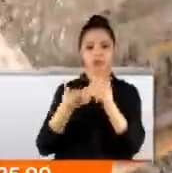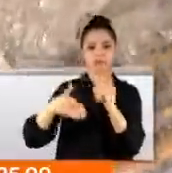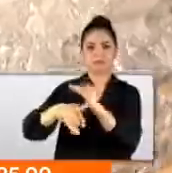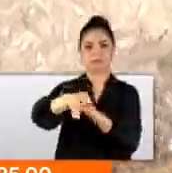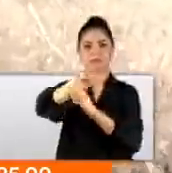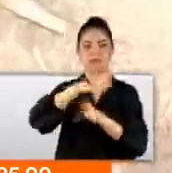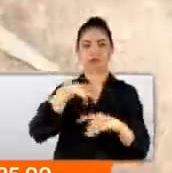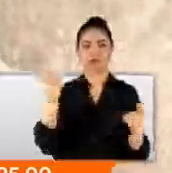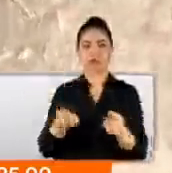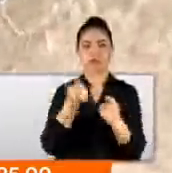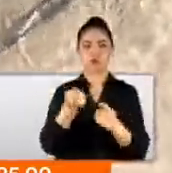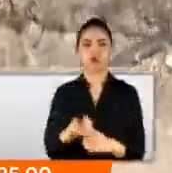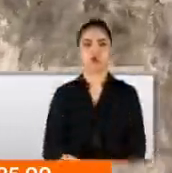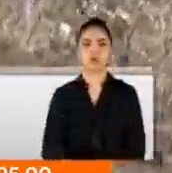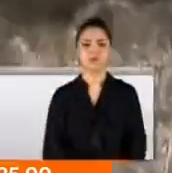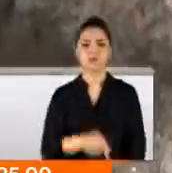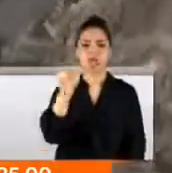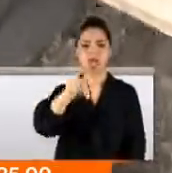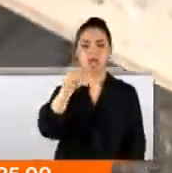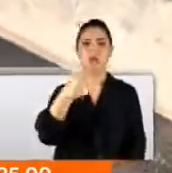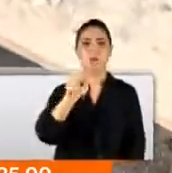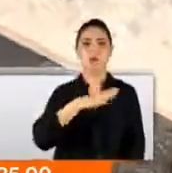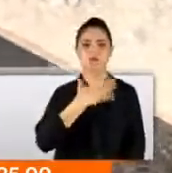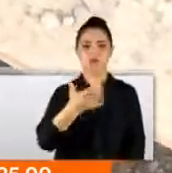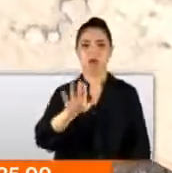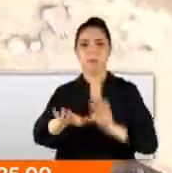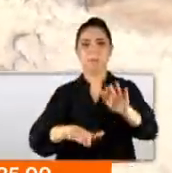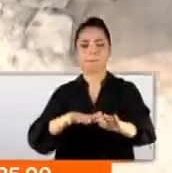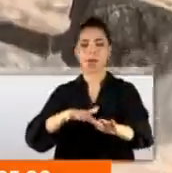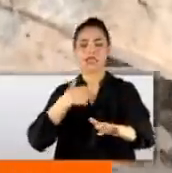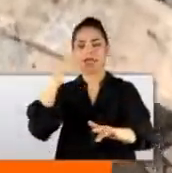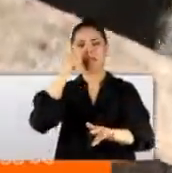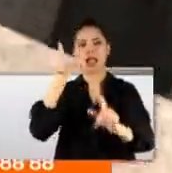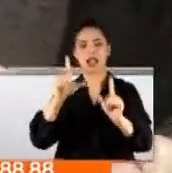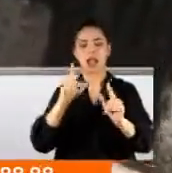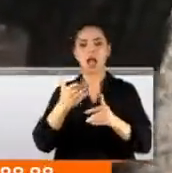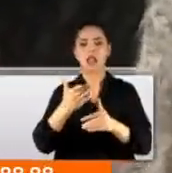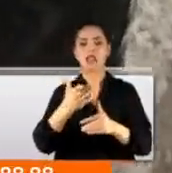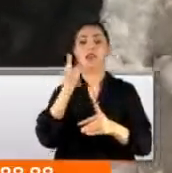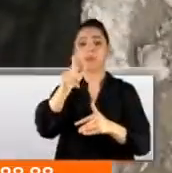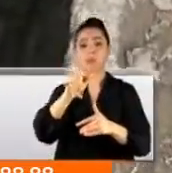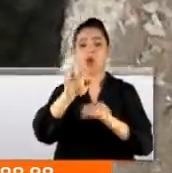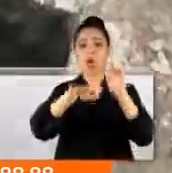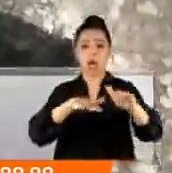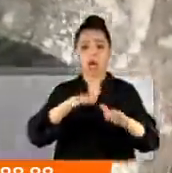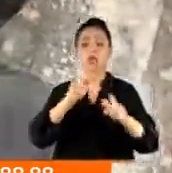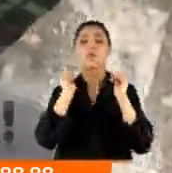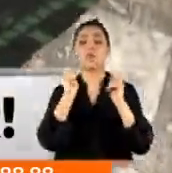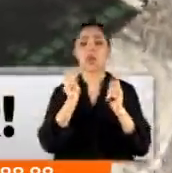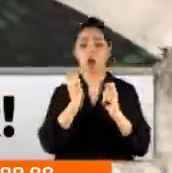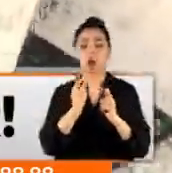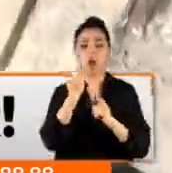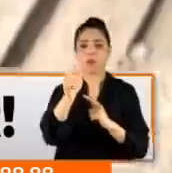şuradan ilerlemeye çalışıyoruz. Aşağıda bir boşluk var. Bastığımız yere dikkat etmemiz gerekiyor. Zira ilerlemek güç.